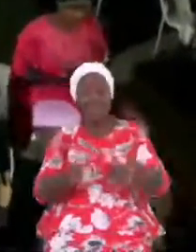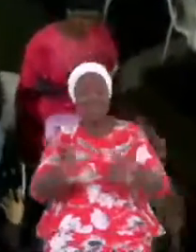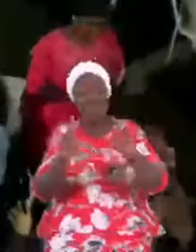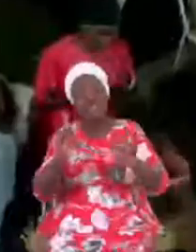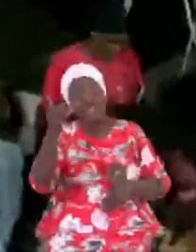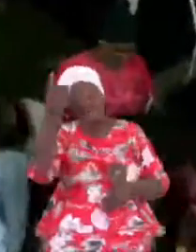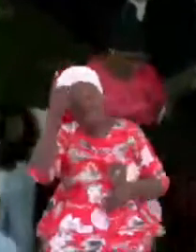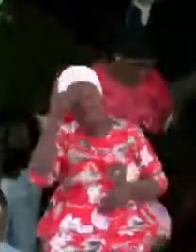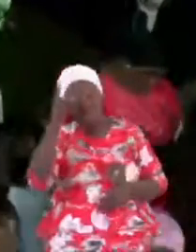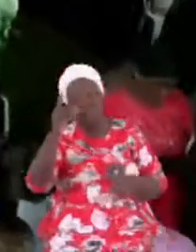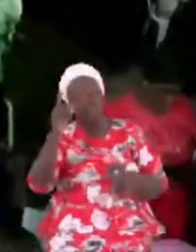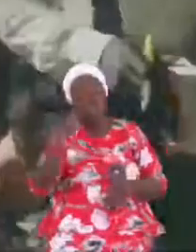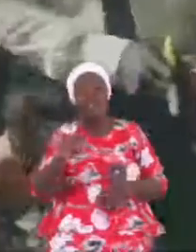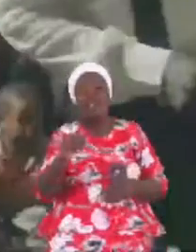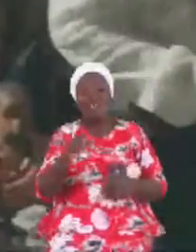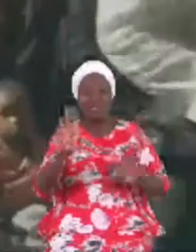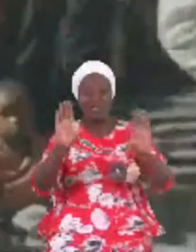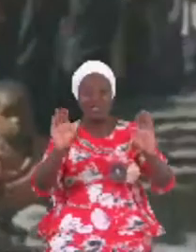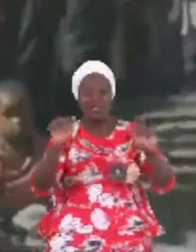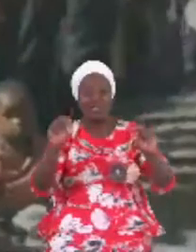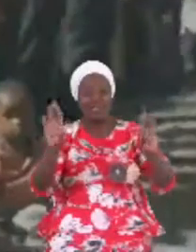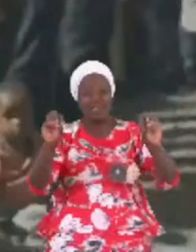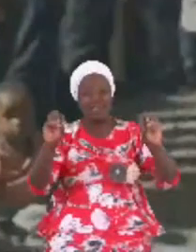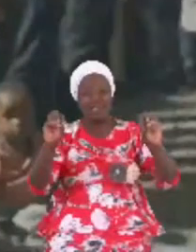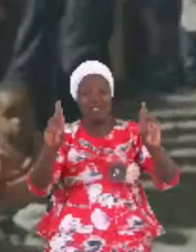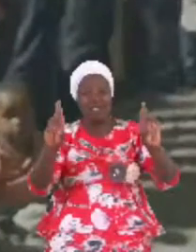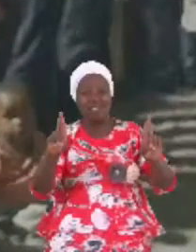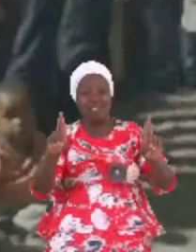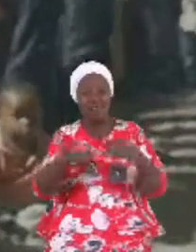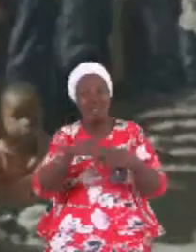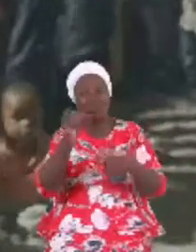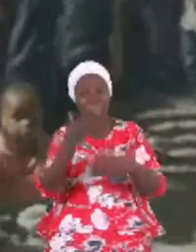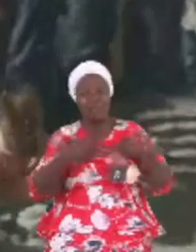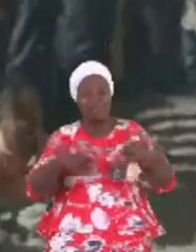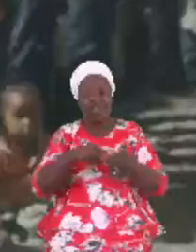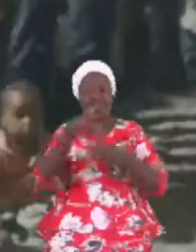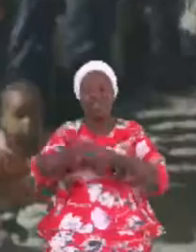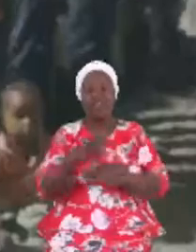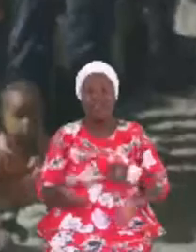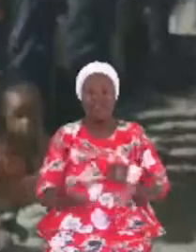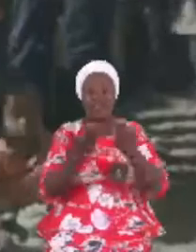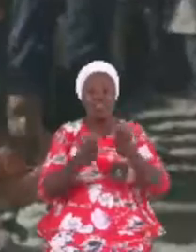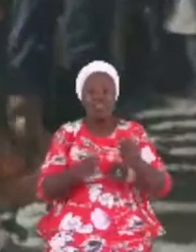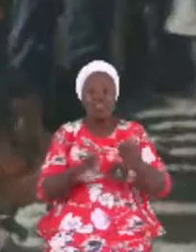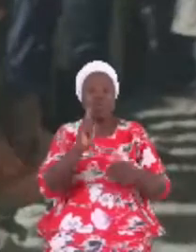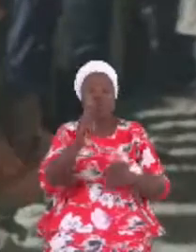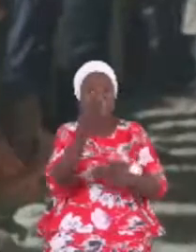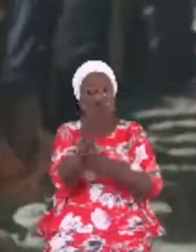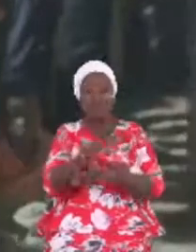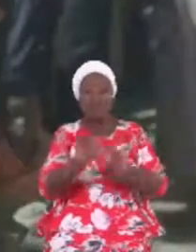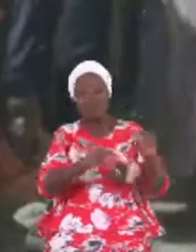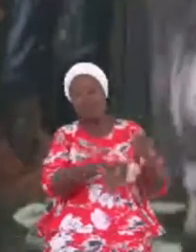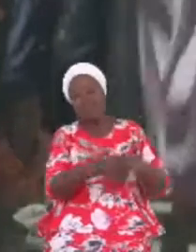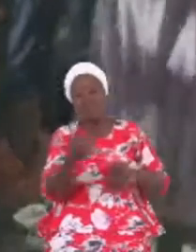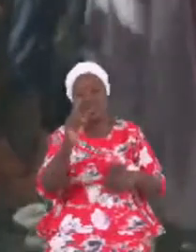cancer, tout va quitter ta vie ce soir. Lève une main et impose l'autre main là